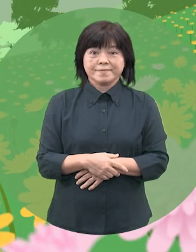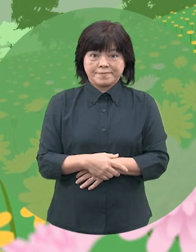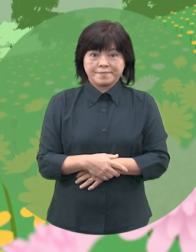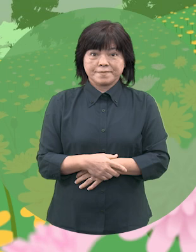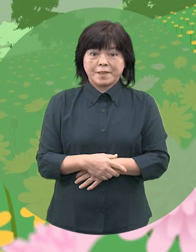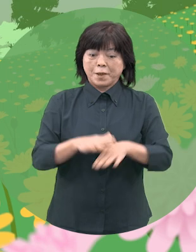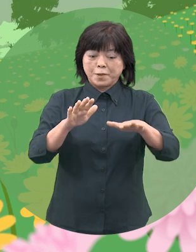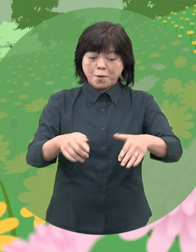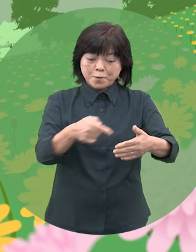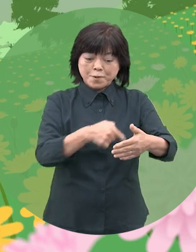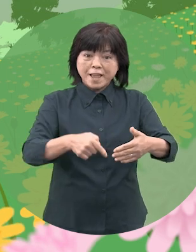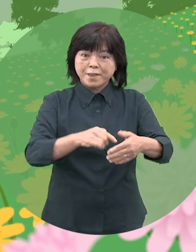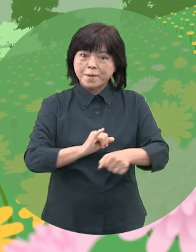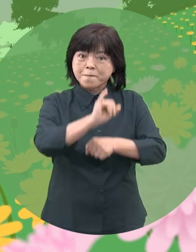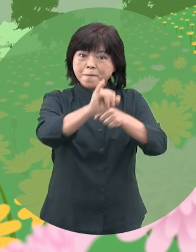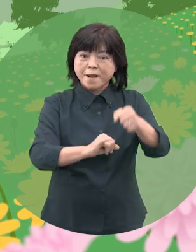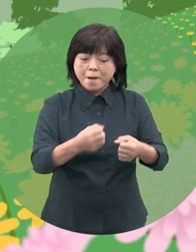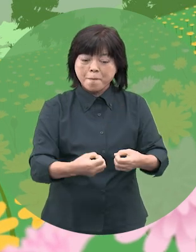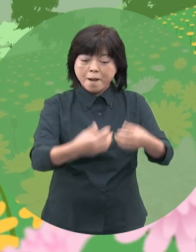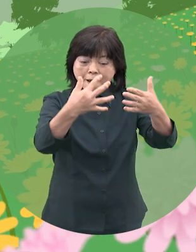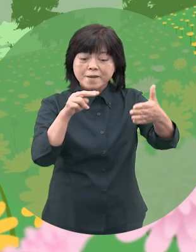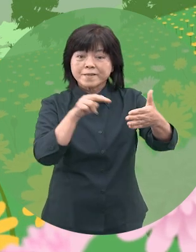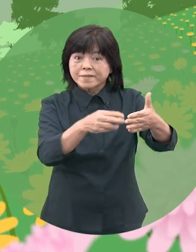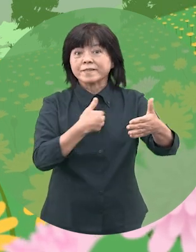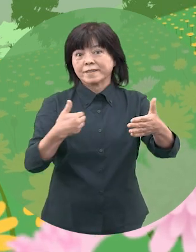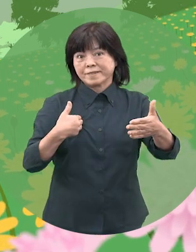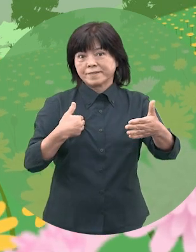この番組はインターネットでもご覧いただけます。